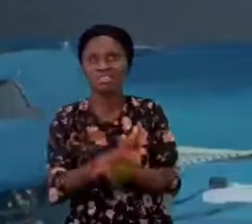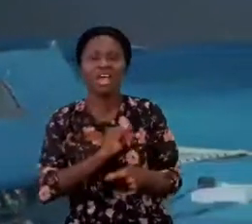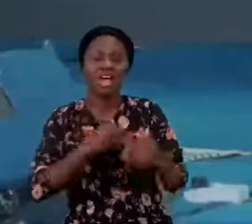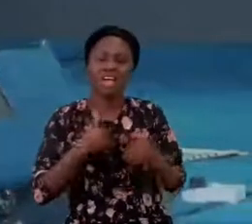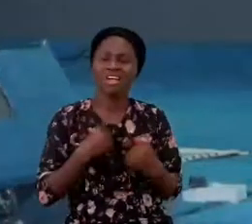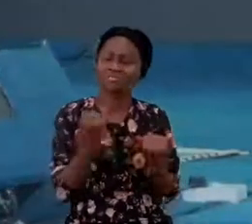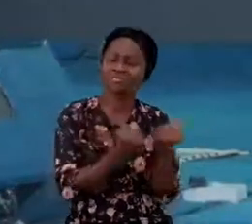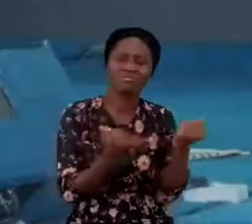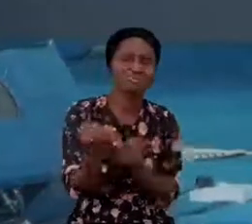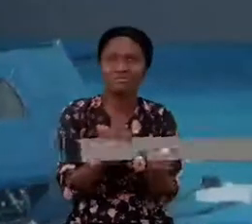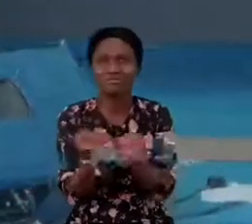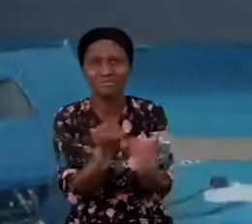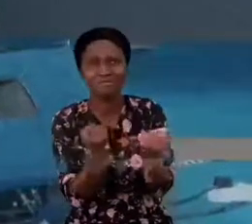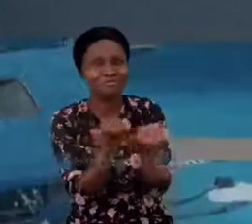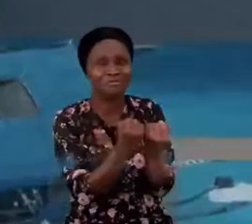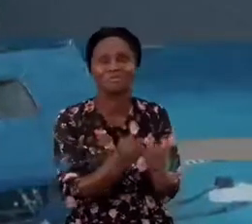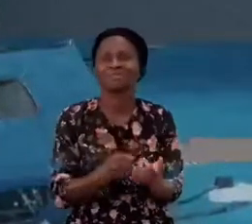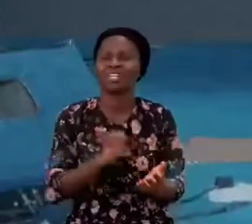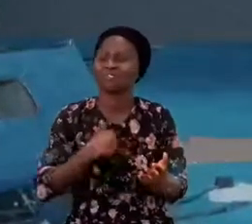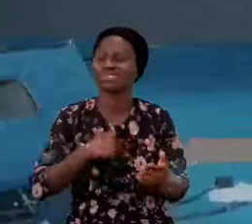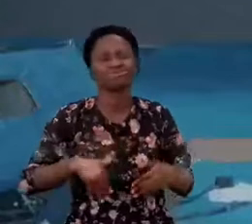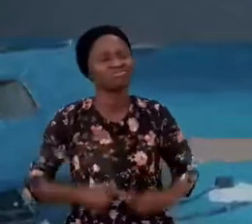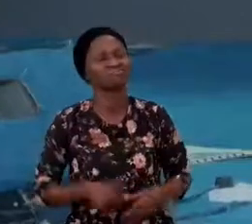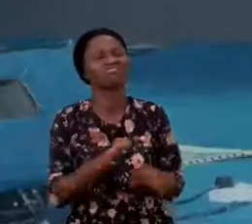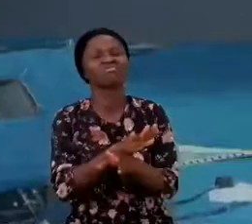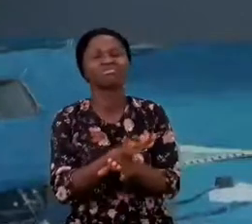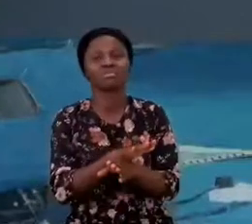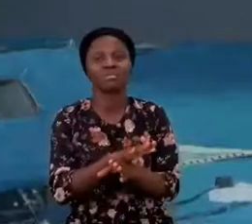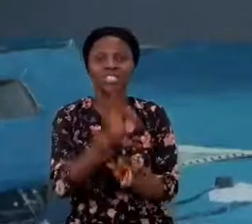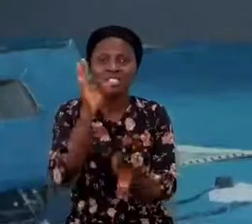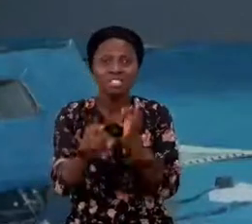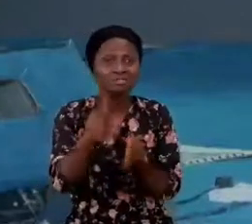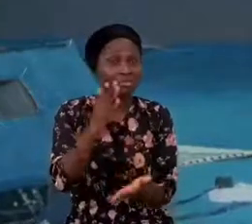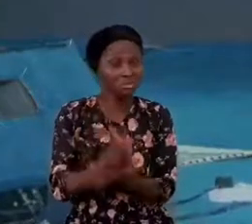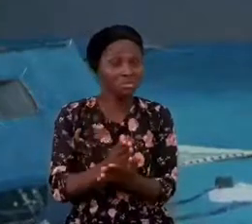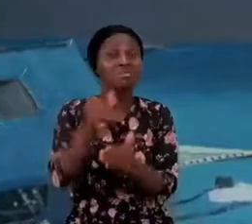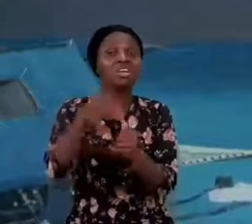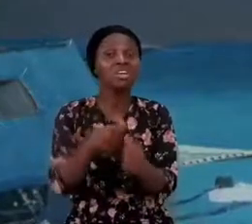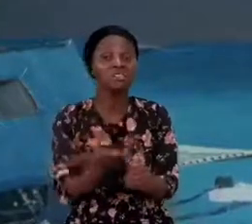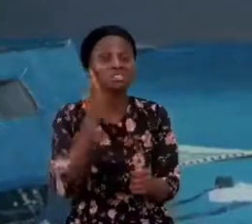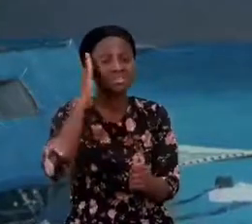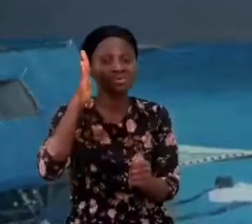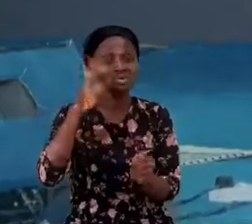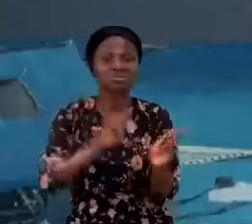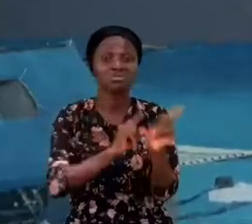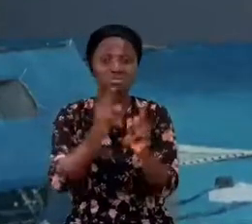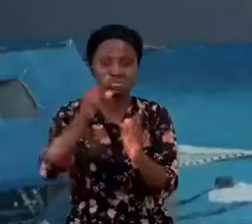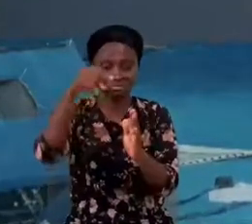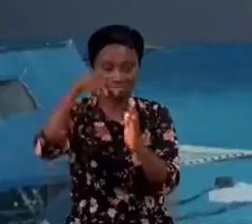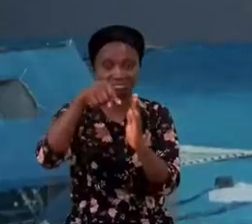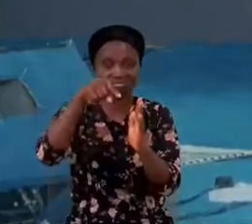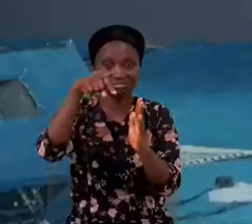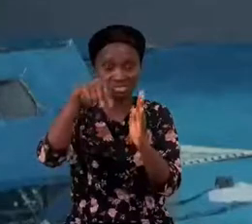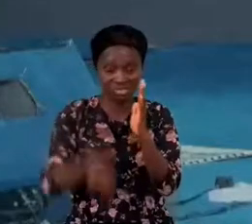va commencer à diminuer. Vous devez avoir les opportunités chaque jour de persévérer. Quelque